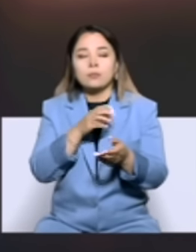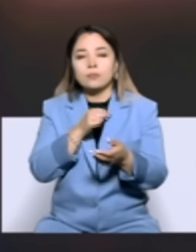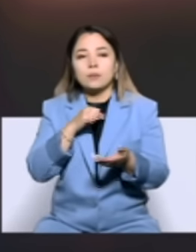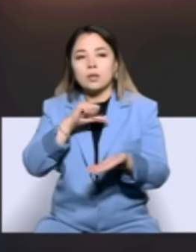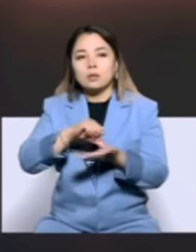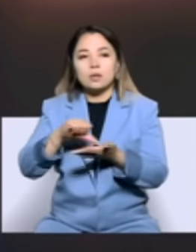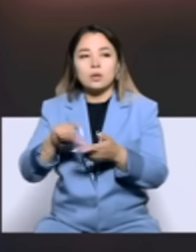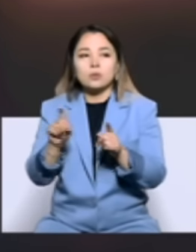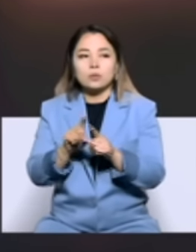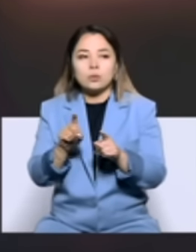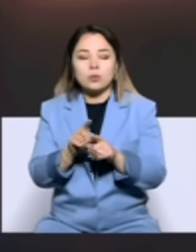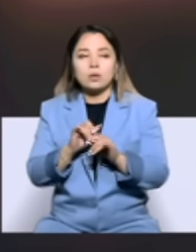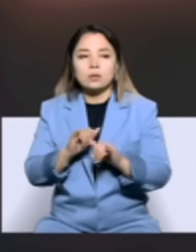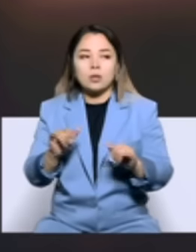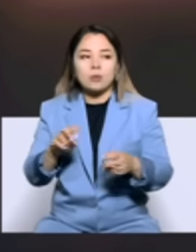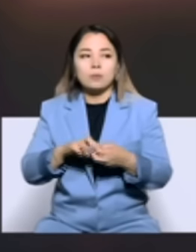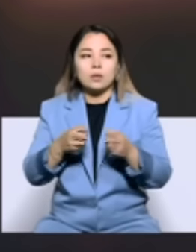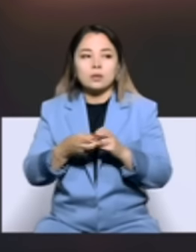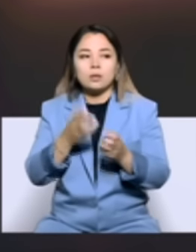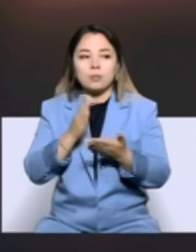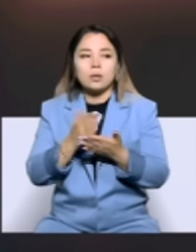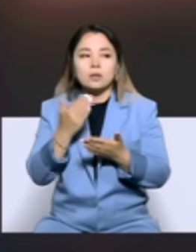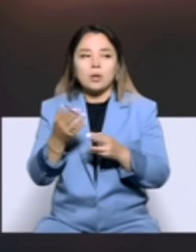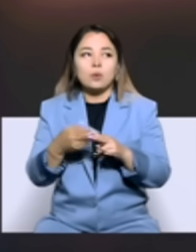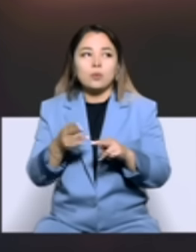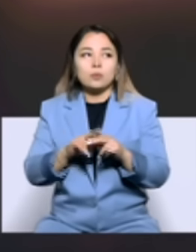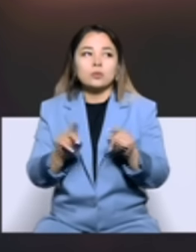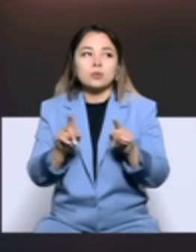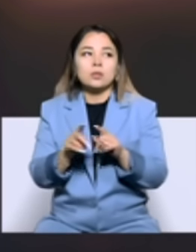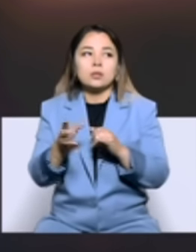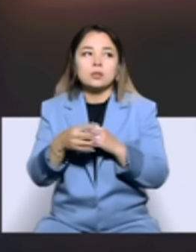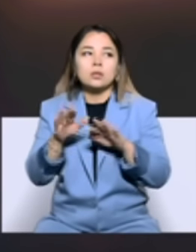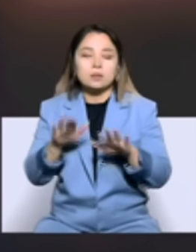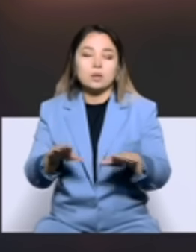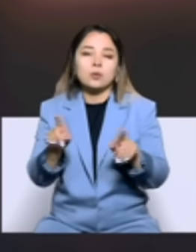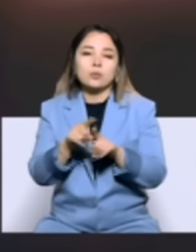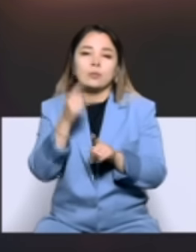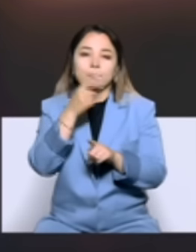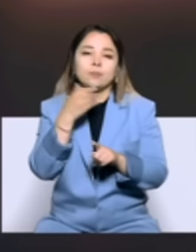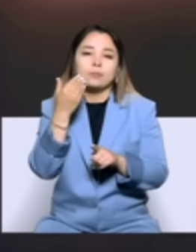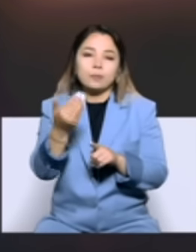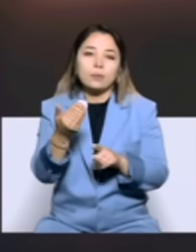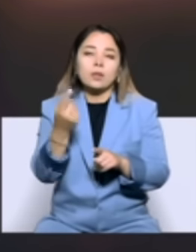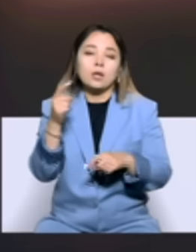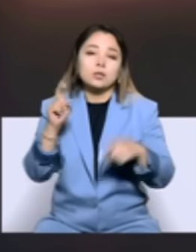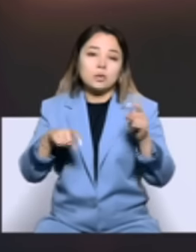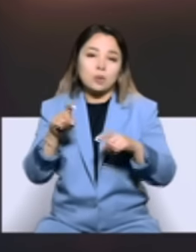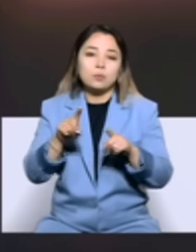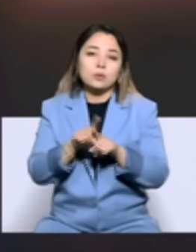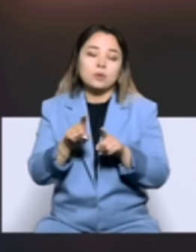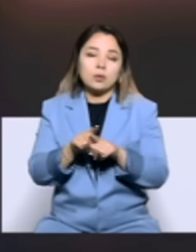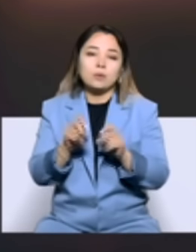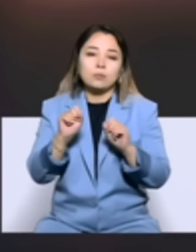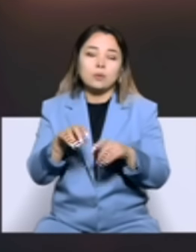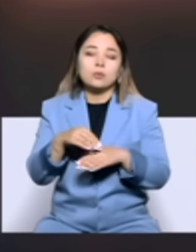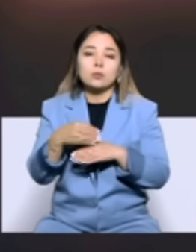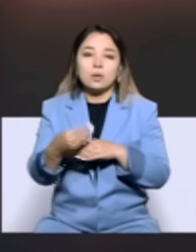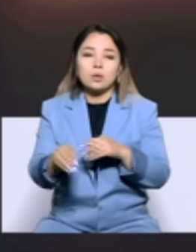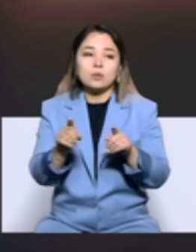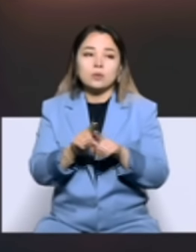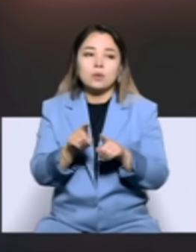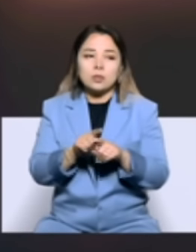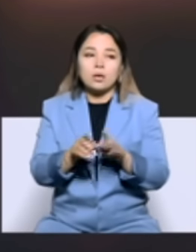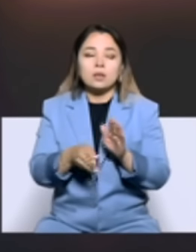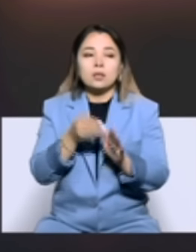тұрғандардың іргетасы шөккен жерлері бар, және онда жерлердің бетіне бір жаңбыр жауса түсіп қалатын